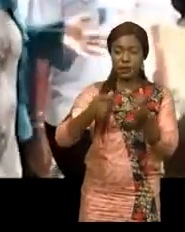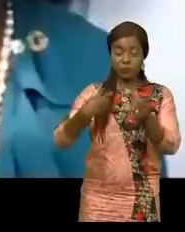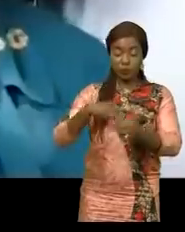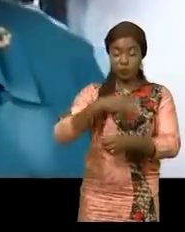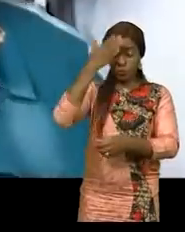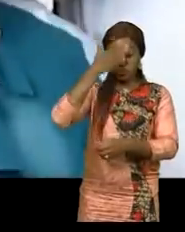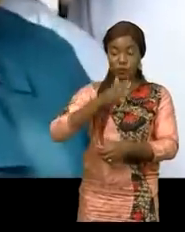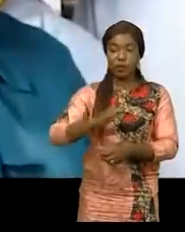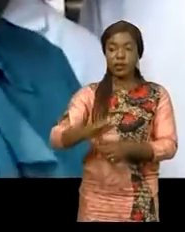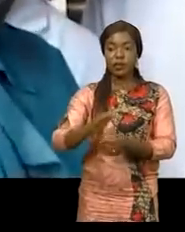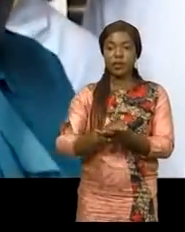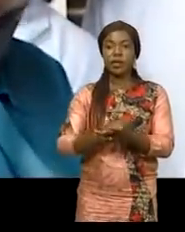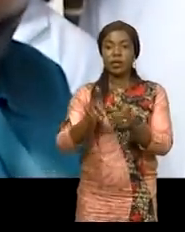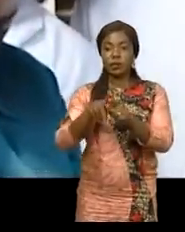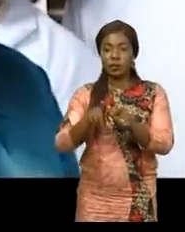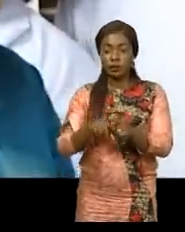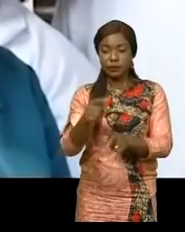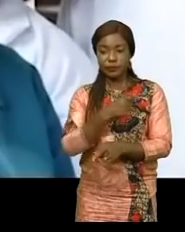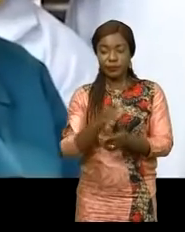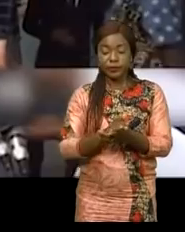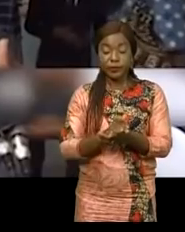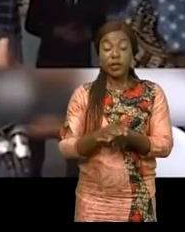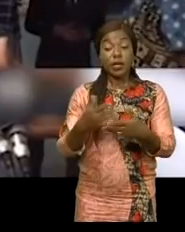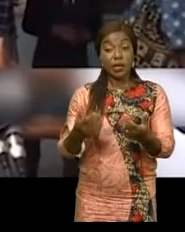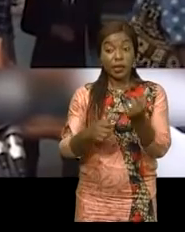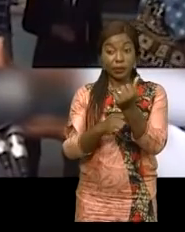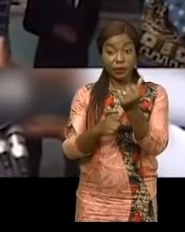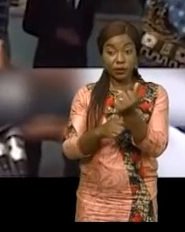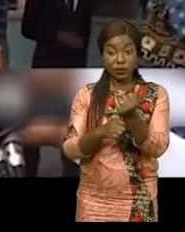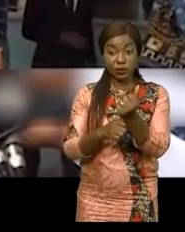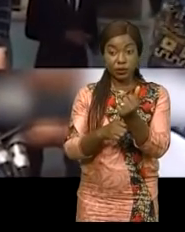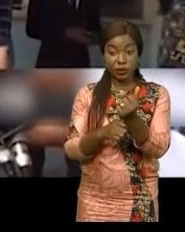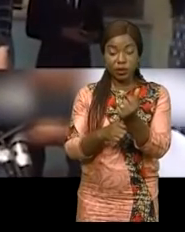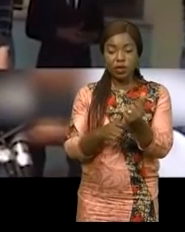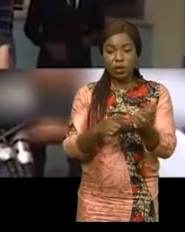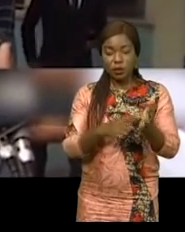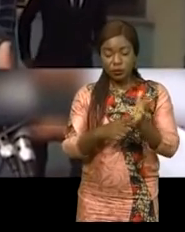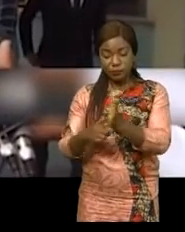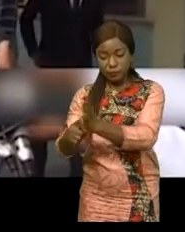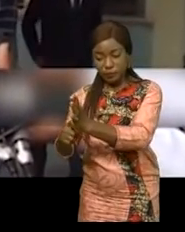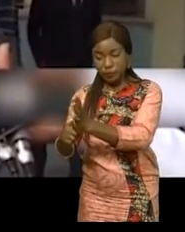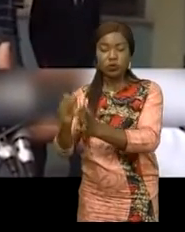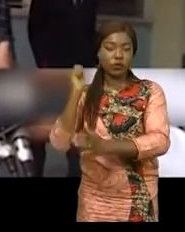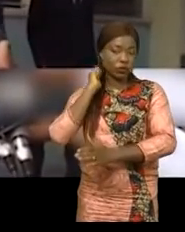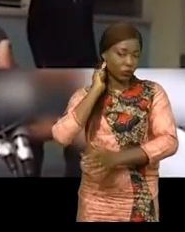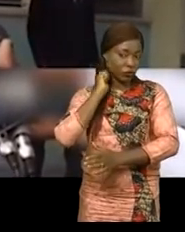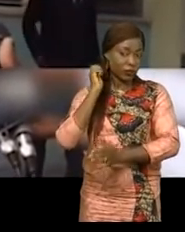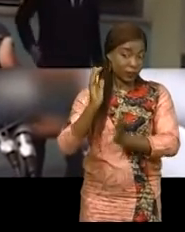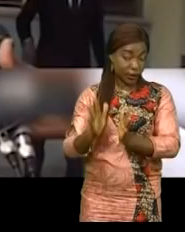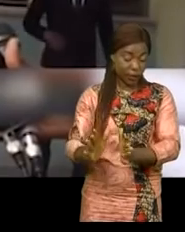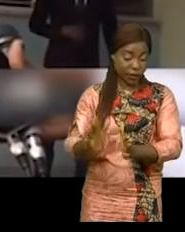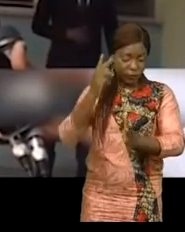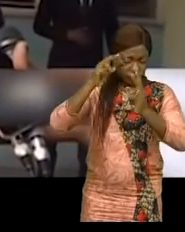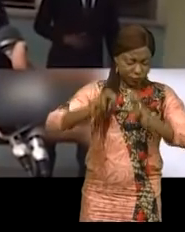l'un des prestataires on oriente la survivante hawkish médicale auprès d'un médecin pour les années les analyses